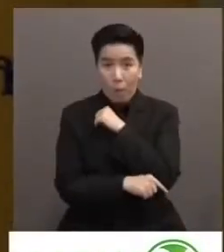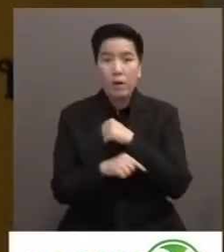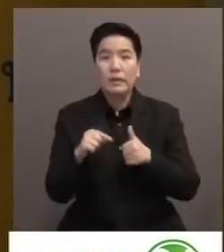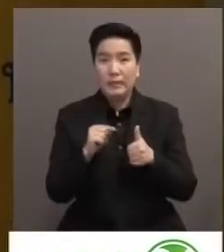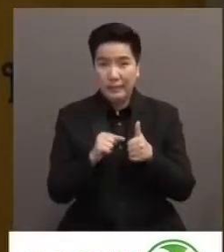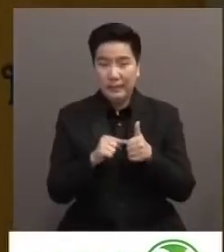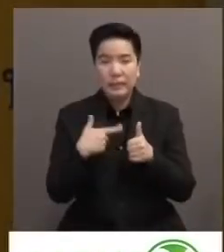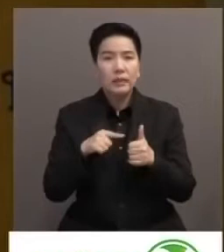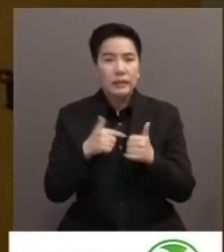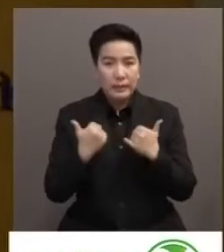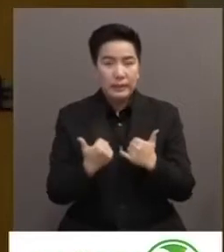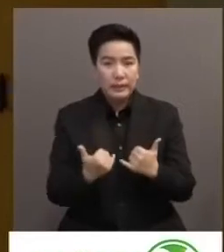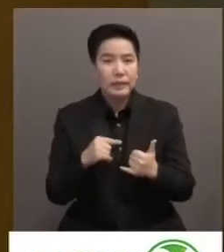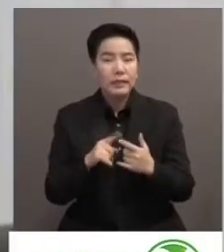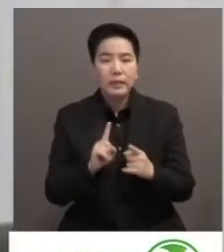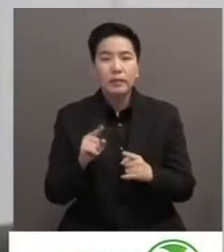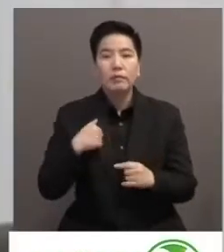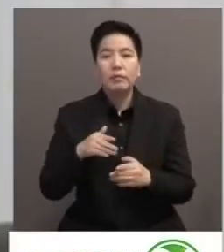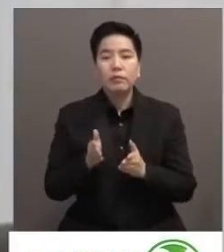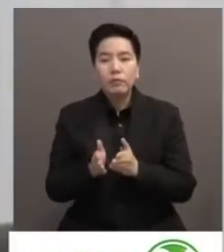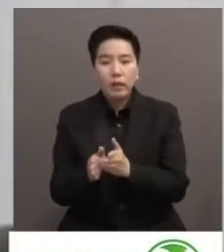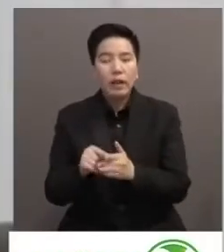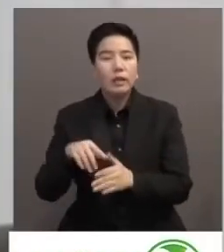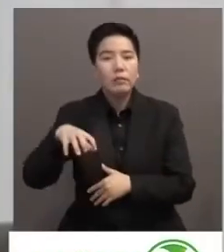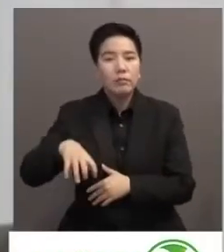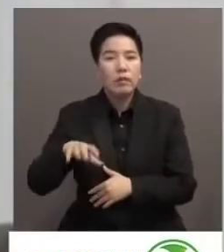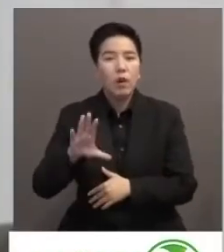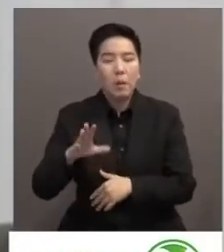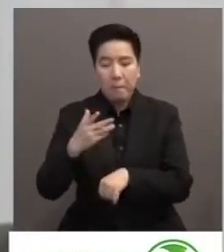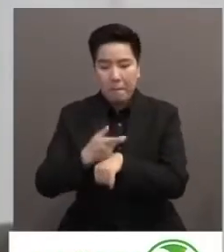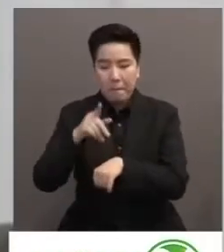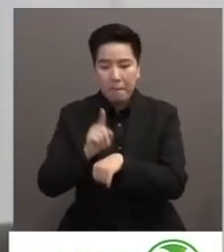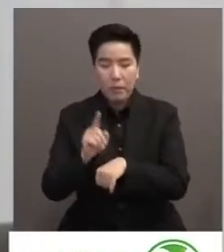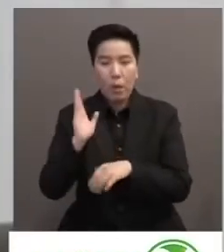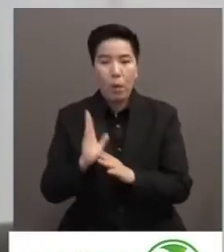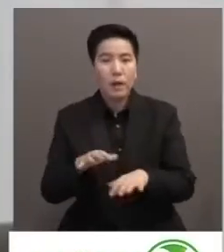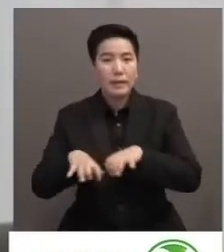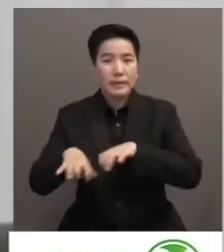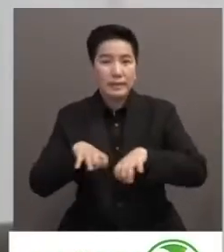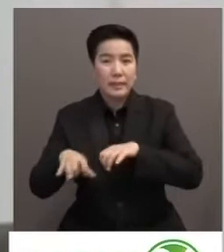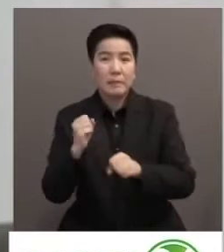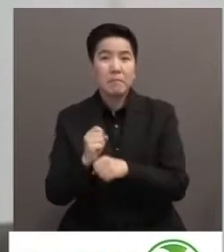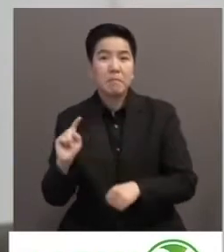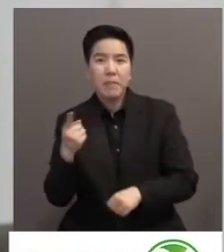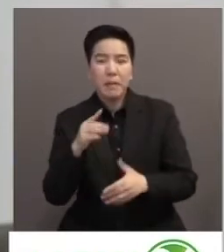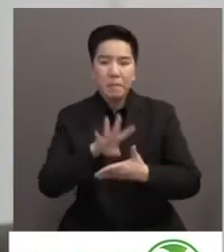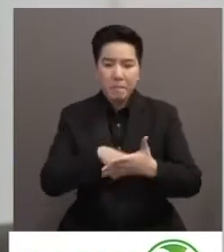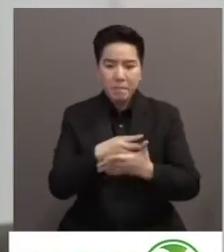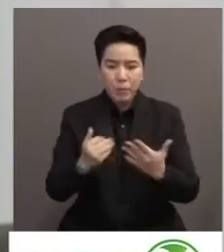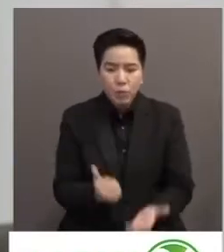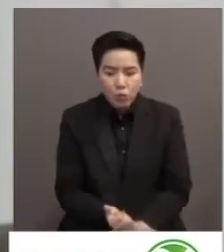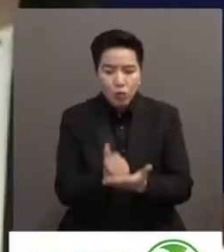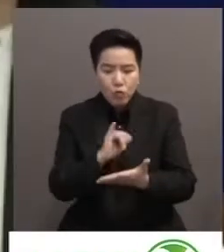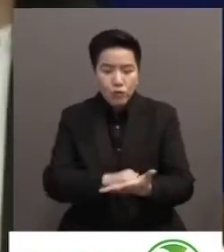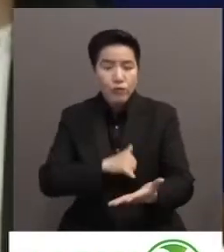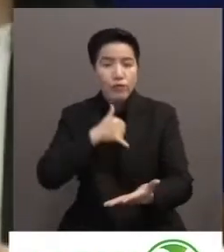รซึ่งล่าสุดเองนะครับทางฝั่งของประธานกรรมการดำเนินการผู้บริหารแผนฟื้นฟูสหกรณ์เครดิตยูเนียนคลอง